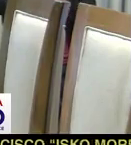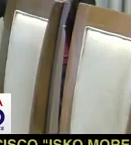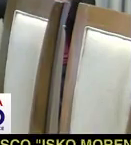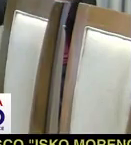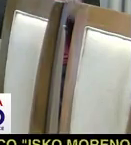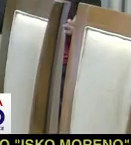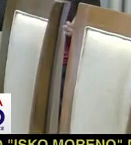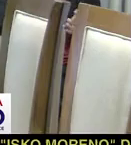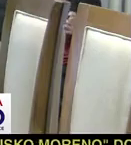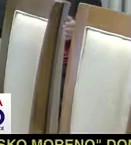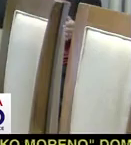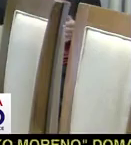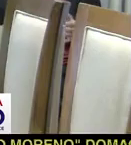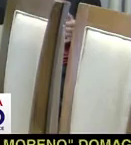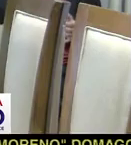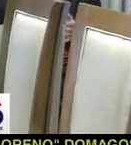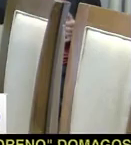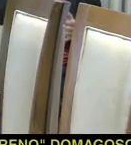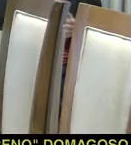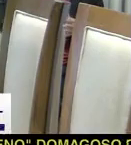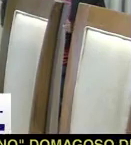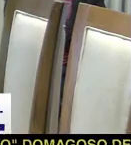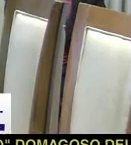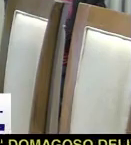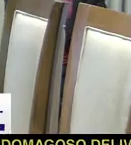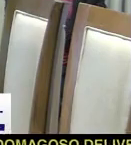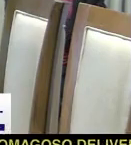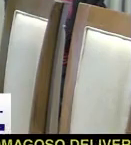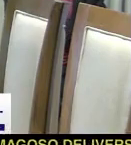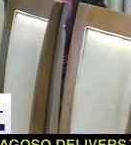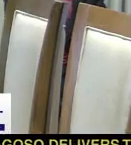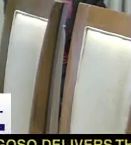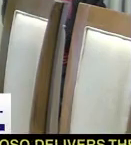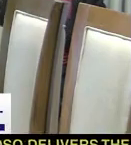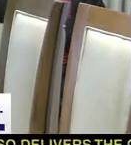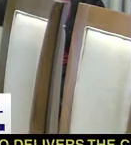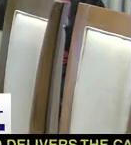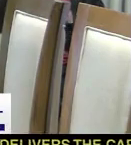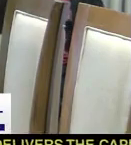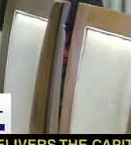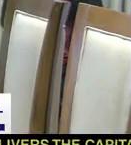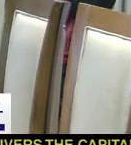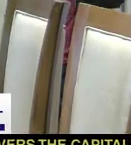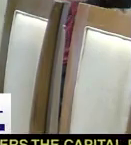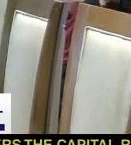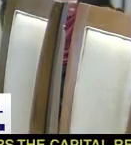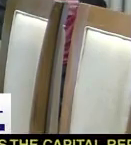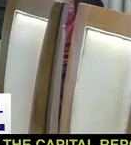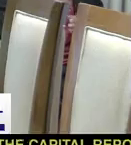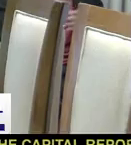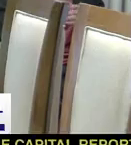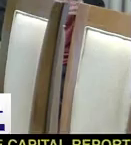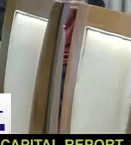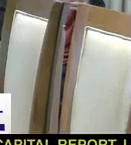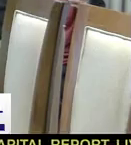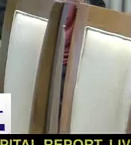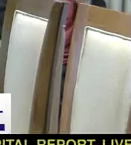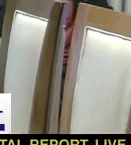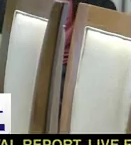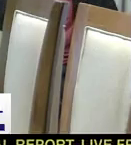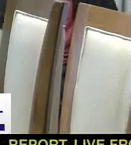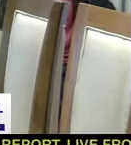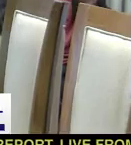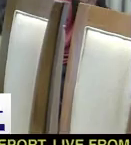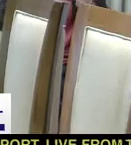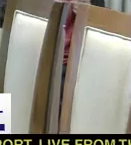Model tayo ng prutas. Oh, yan. Oh. Ah, wala, alisin ko rin naman yan. Gusto ko lang makabawi ng konti.